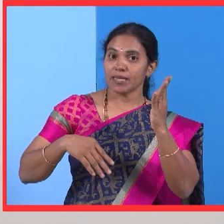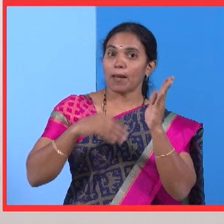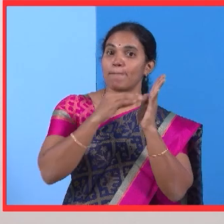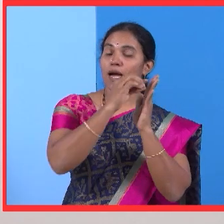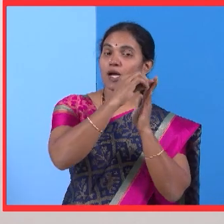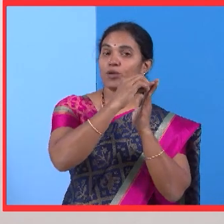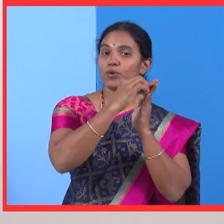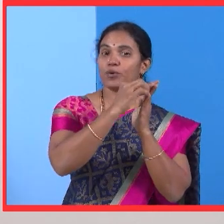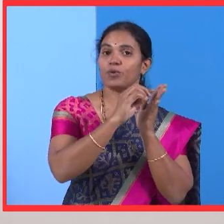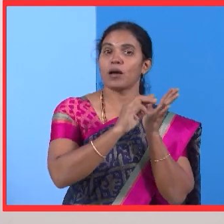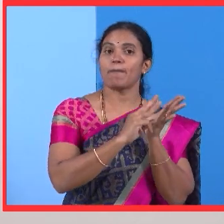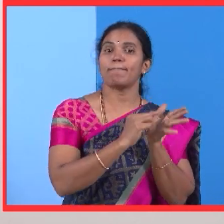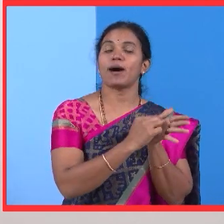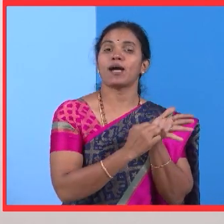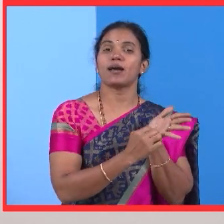மங்களூருவின் தீர்க்கரேகையானது